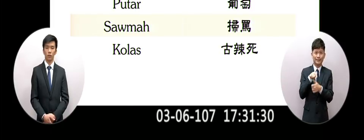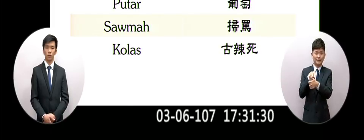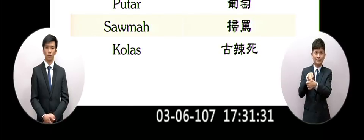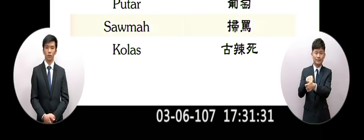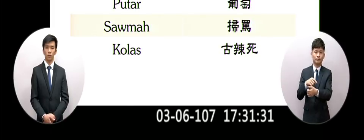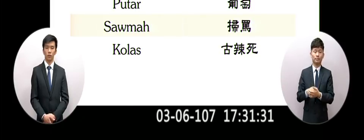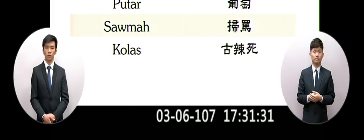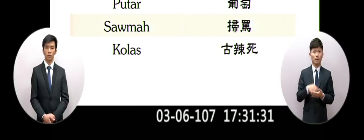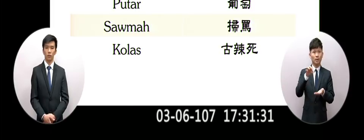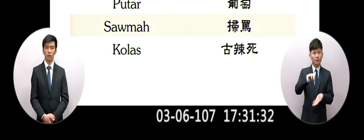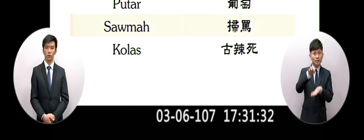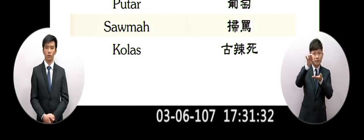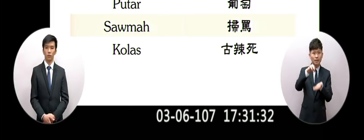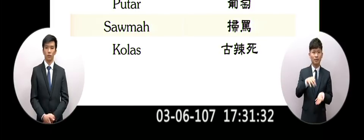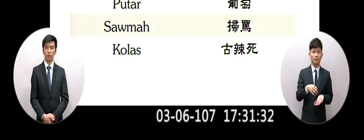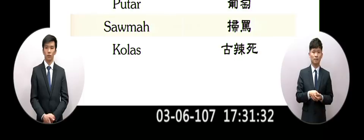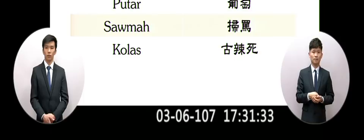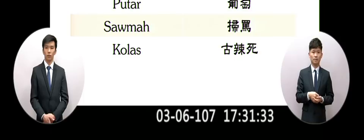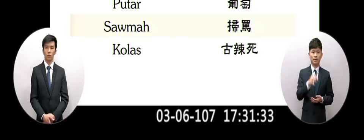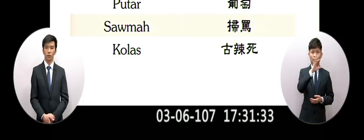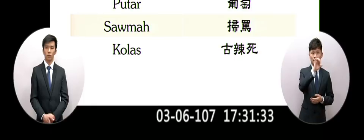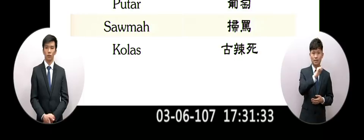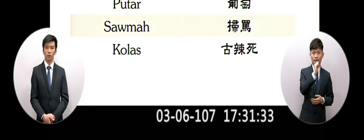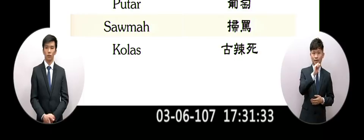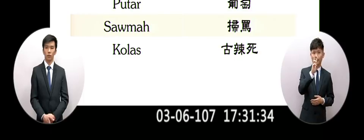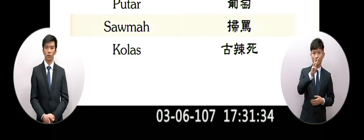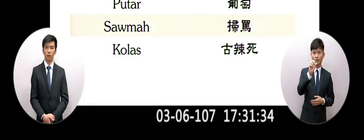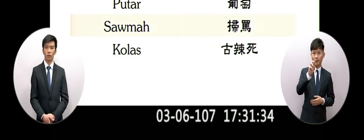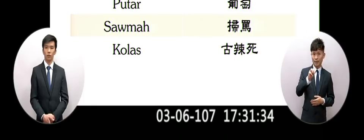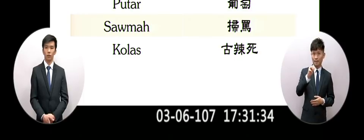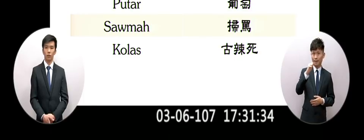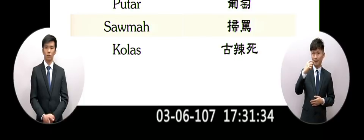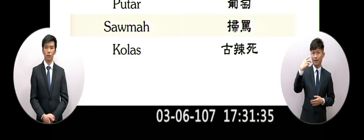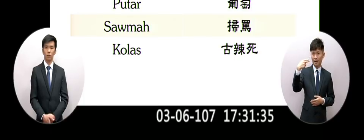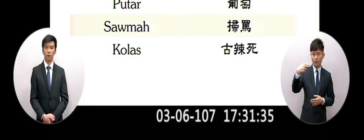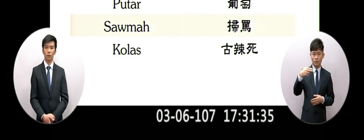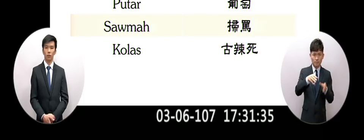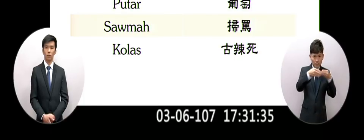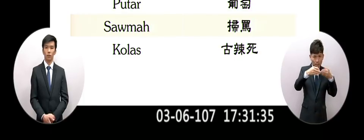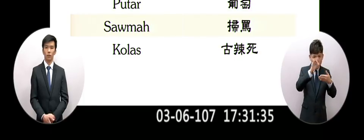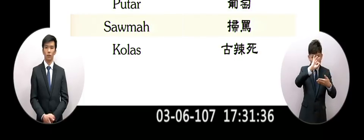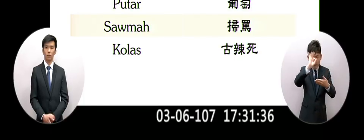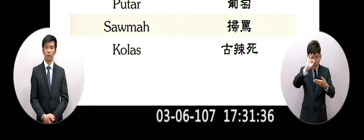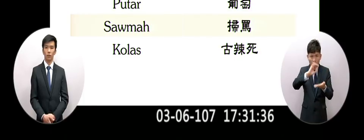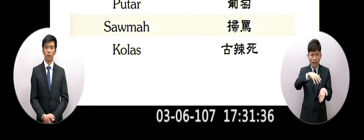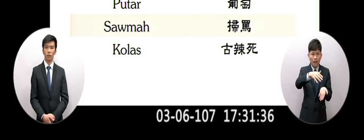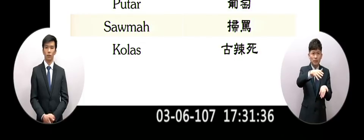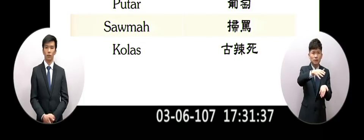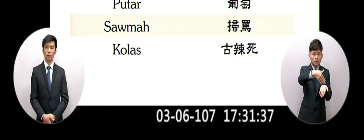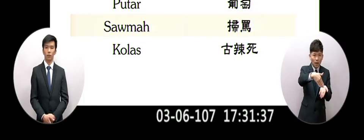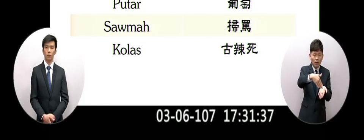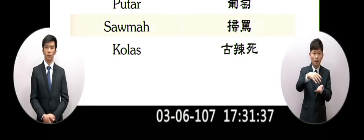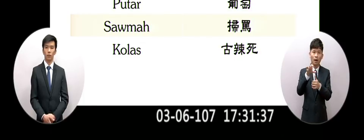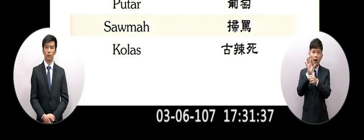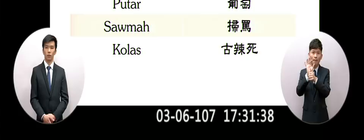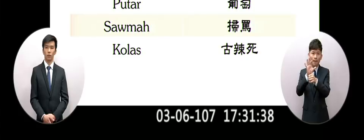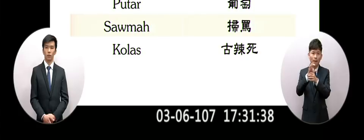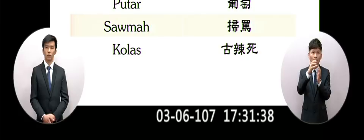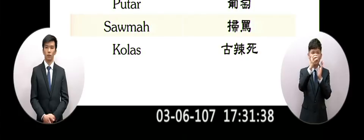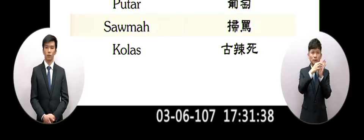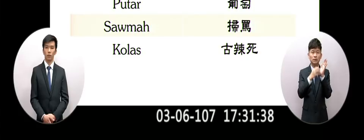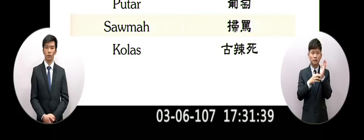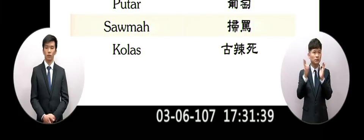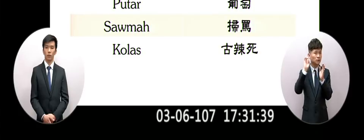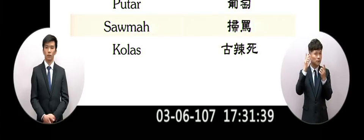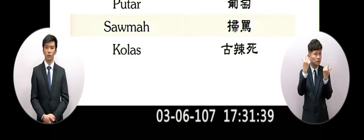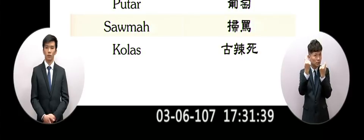刚举的例子扫骂，我真的在字典里面去找扫骂，找来找去大概就